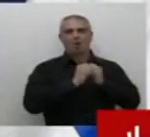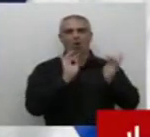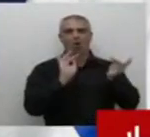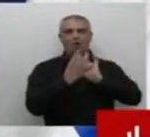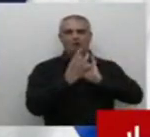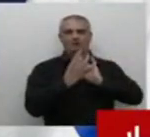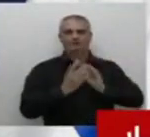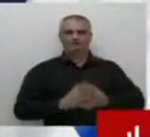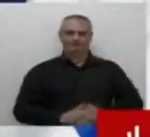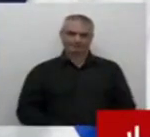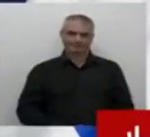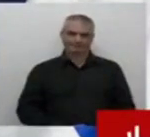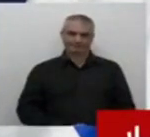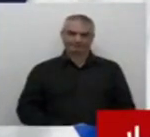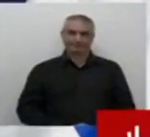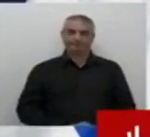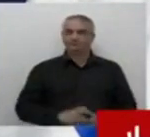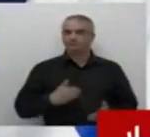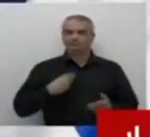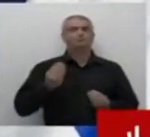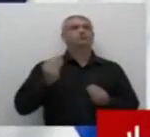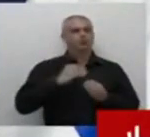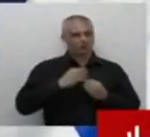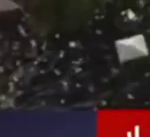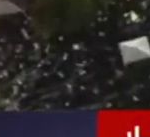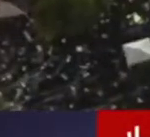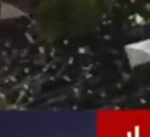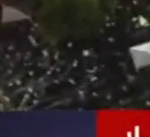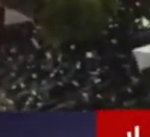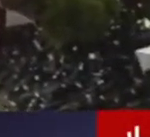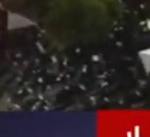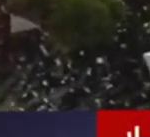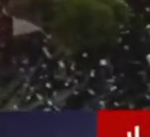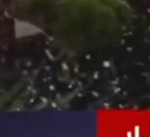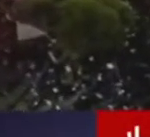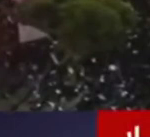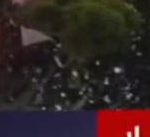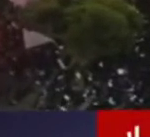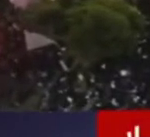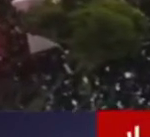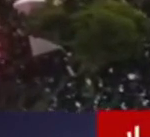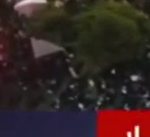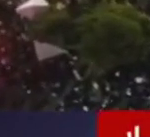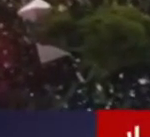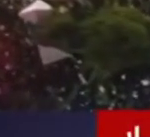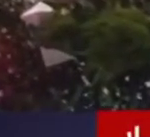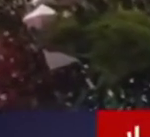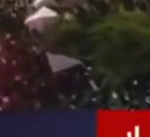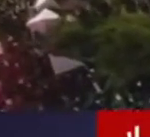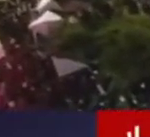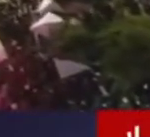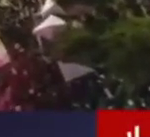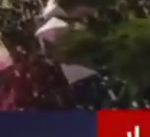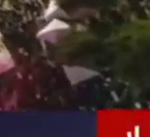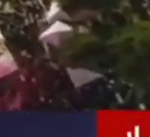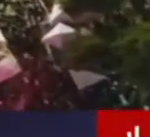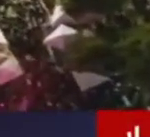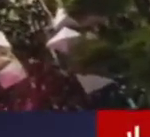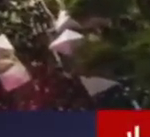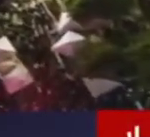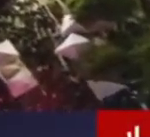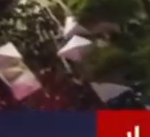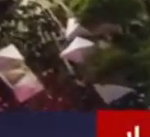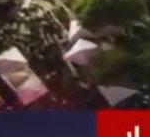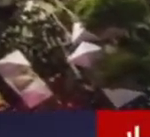التصرف والتعامل مع اي تهديد امامنا ايام طويله من القتال تتطلب